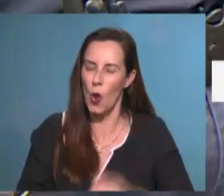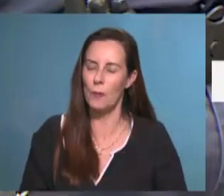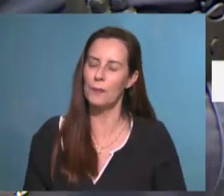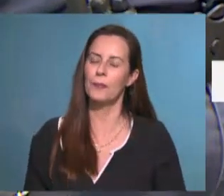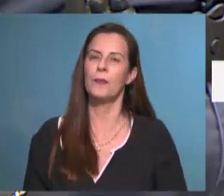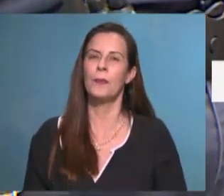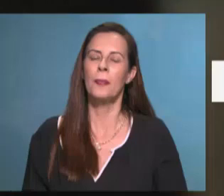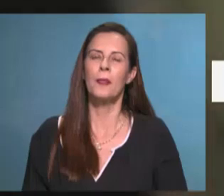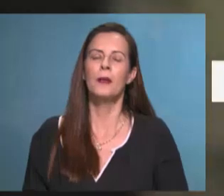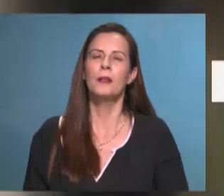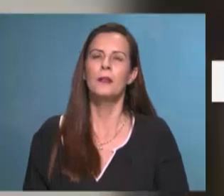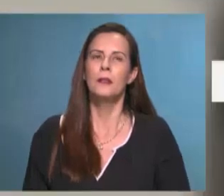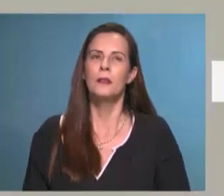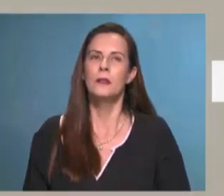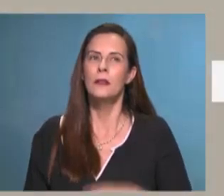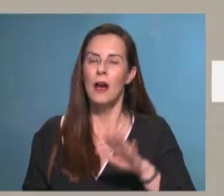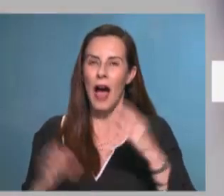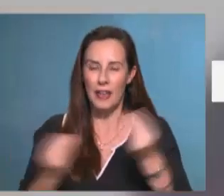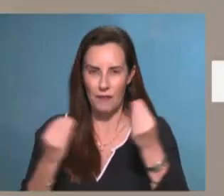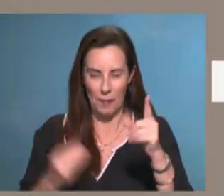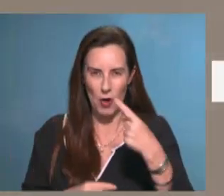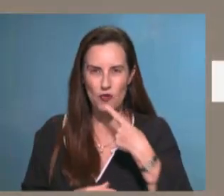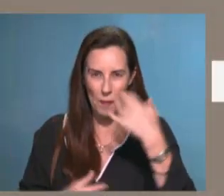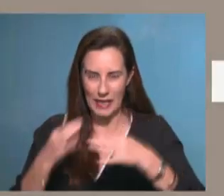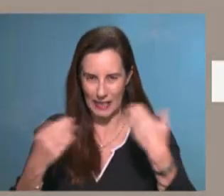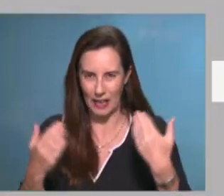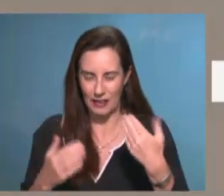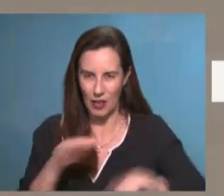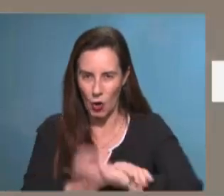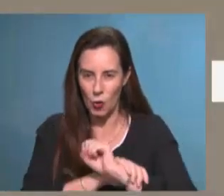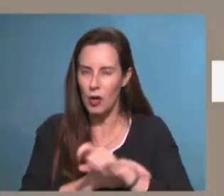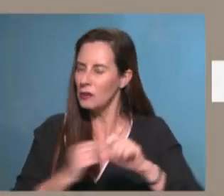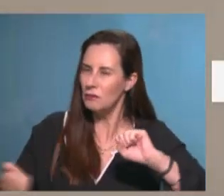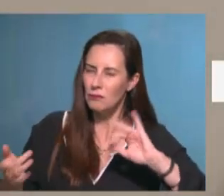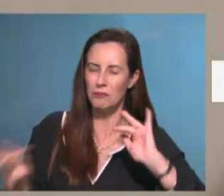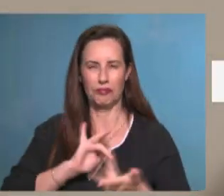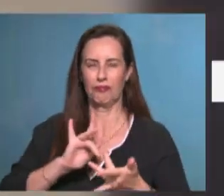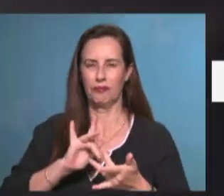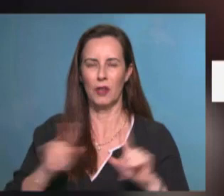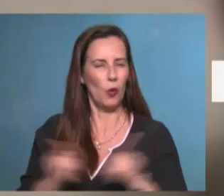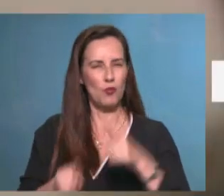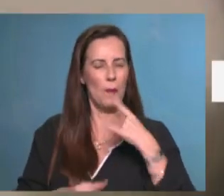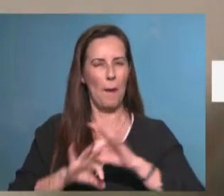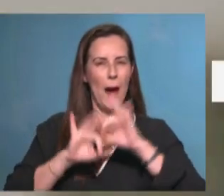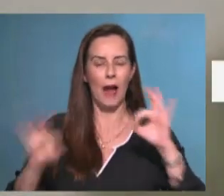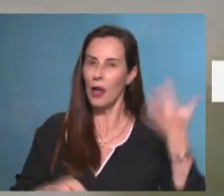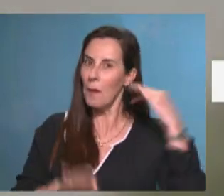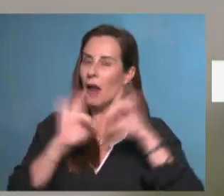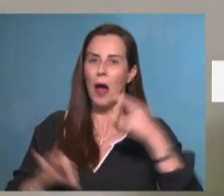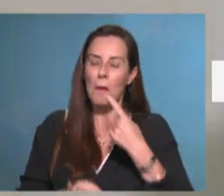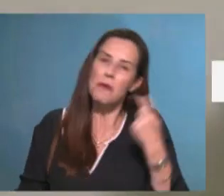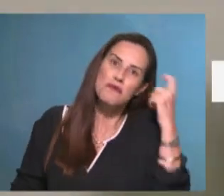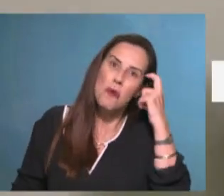הדס גרינברג מוסרת כי הגרסה החדשה שמסר אספה עומדת בסתירה לגרסתו הראשונית, אז טען כי